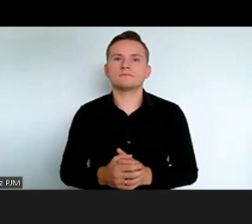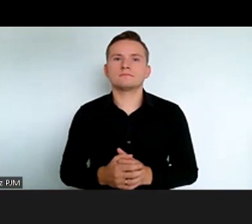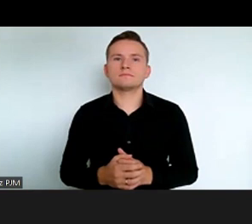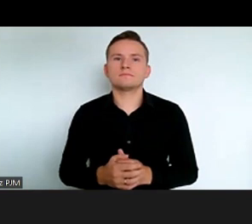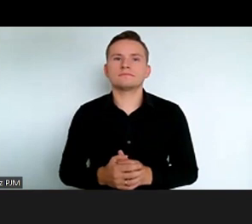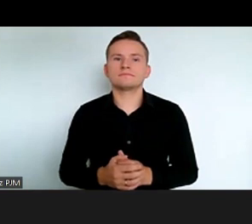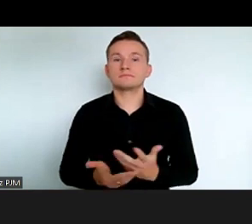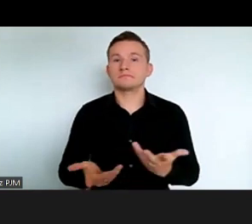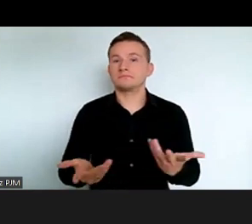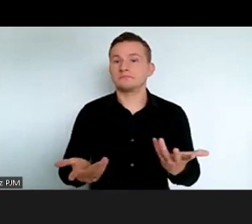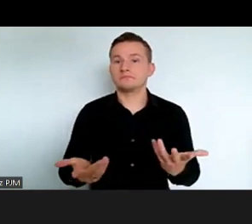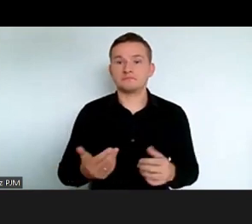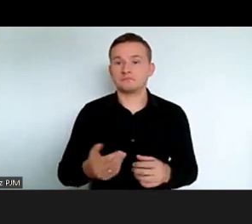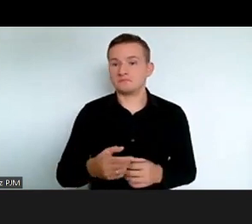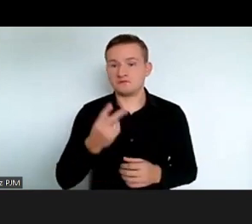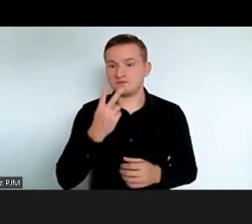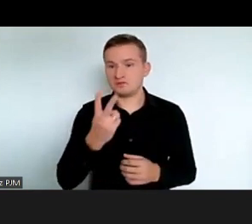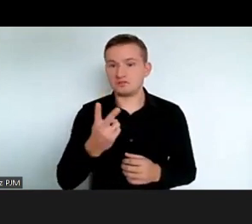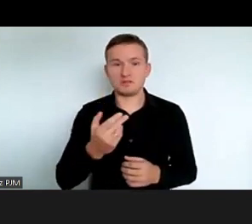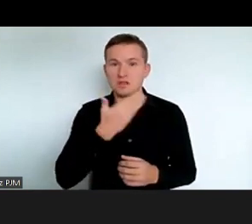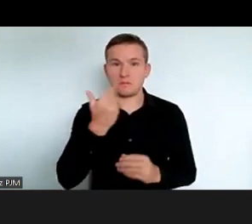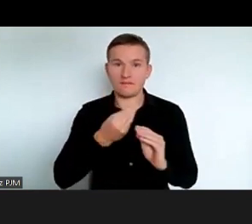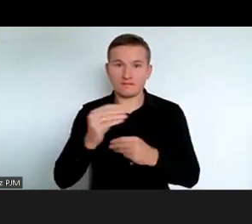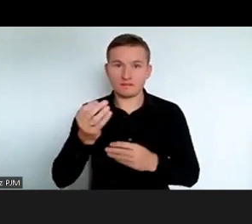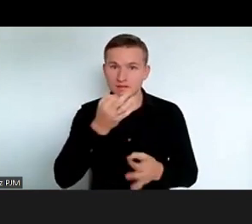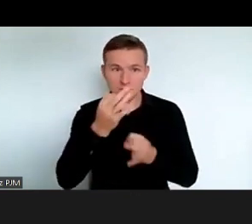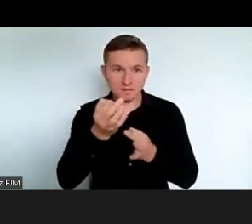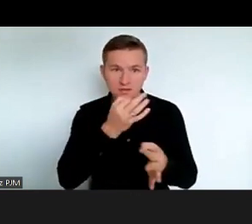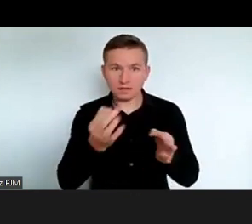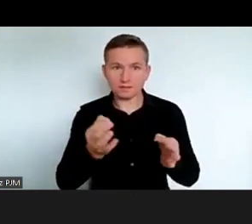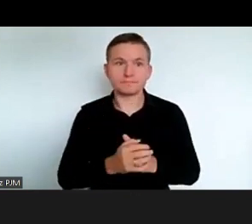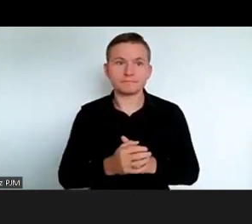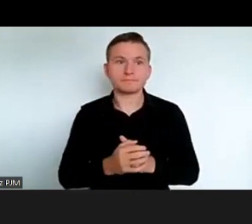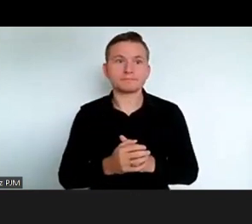Jeżeli nie ma chętnych, jeżeli nie ma więcej pytań,